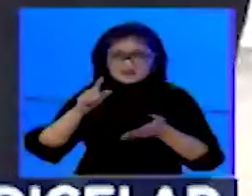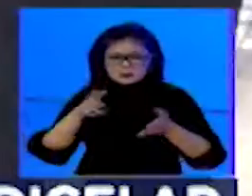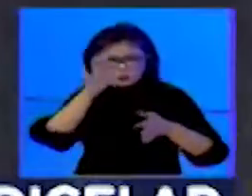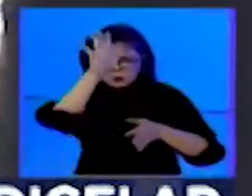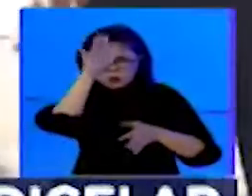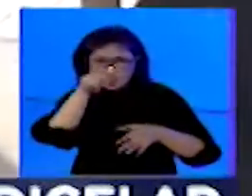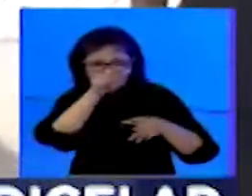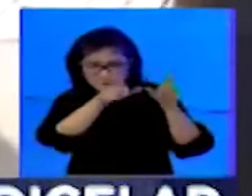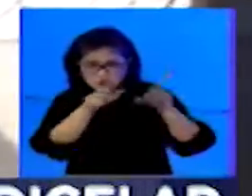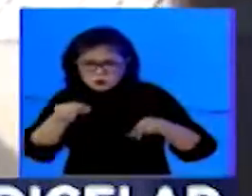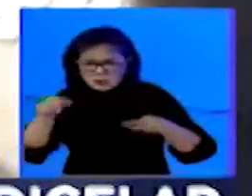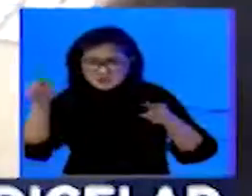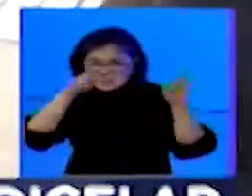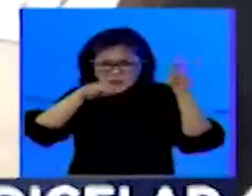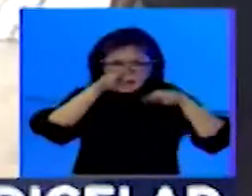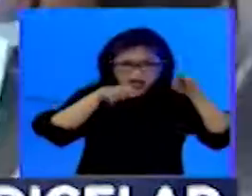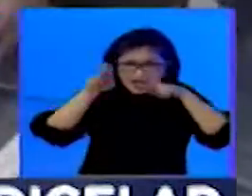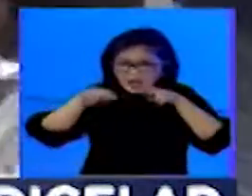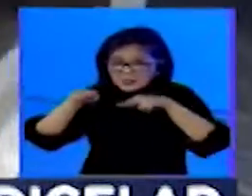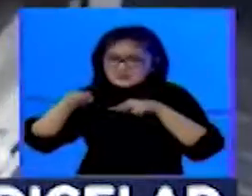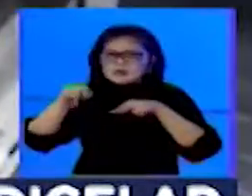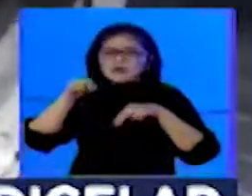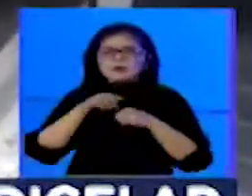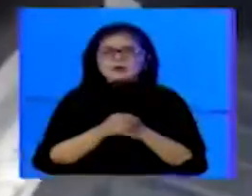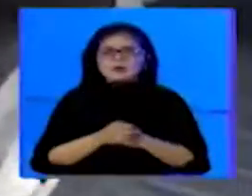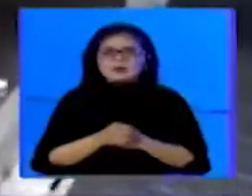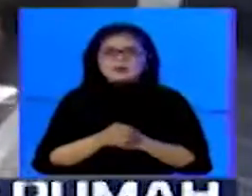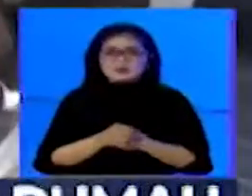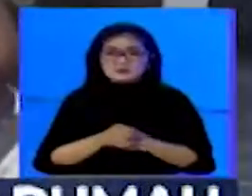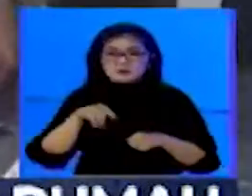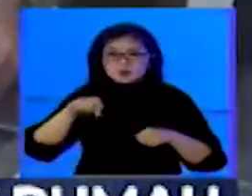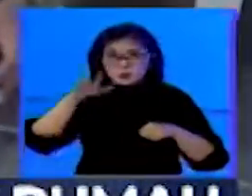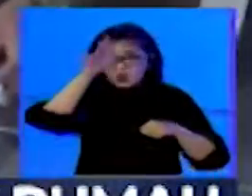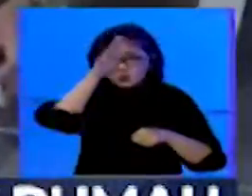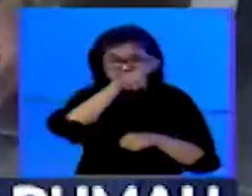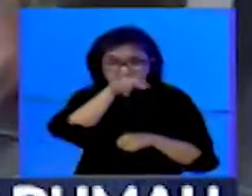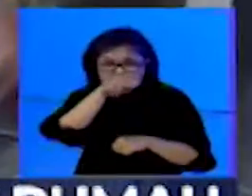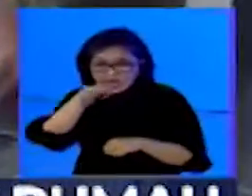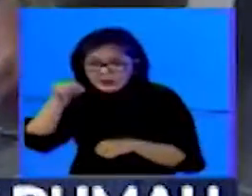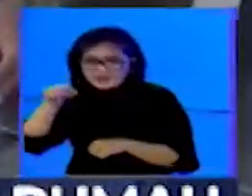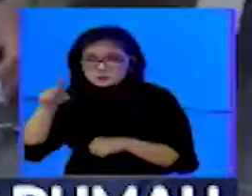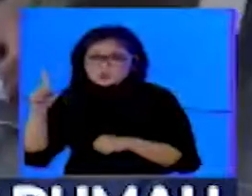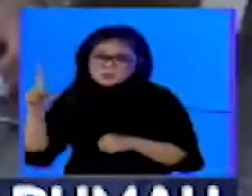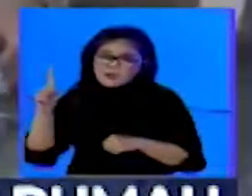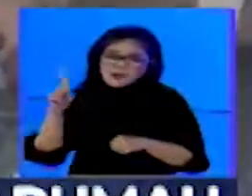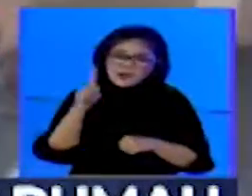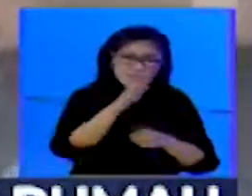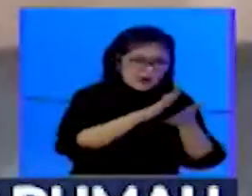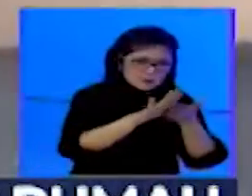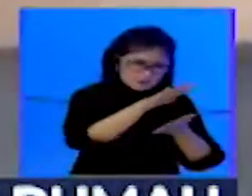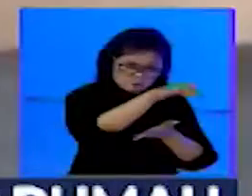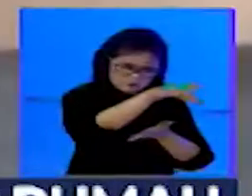Raya Sukowati satu persatu pengendara yang tidak memakai masker langsung diberhentikan